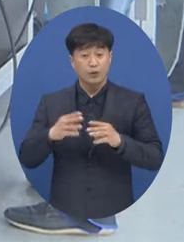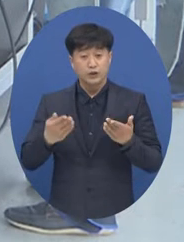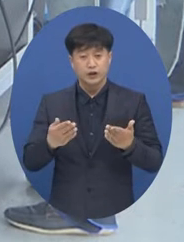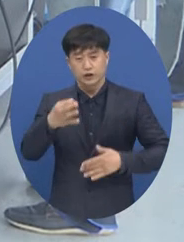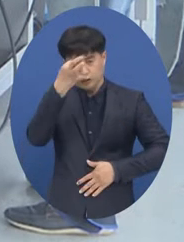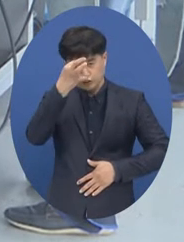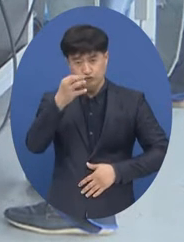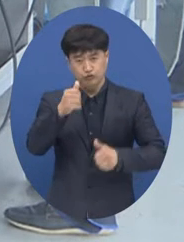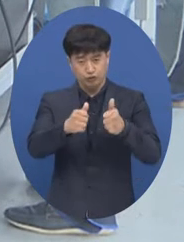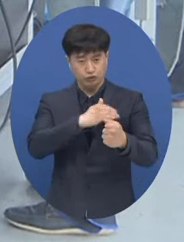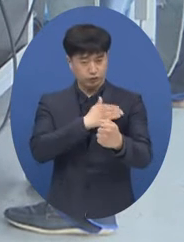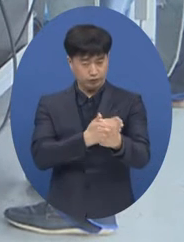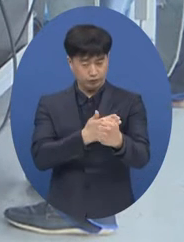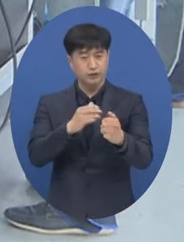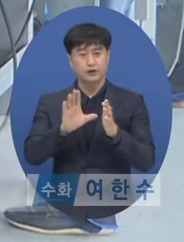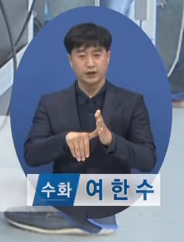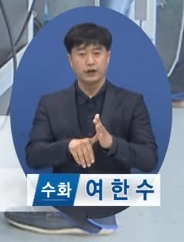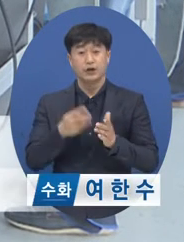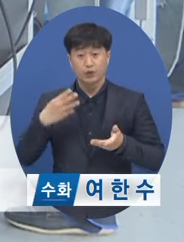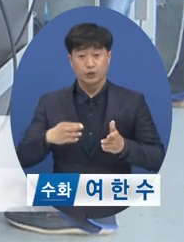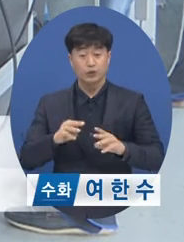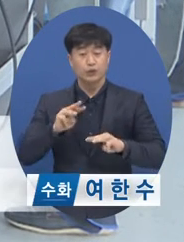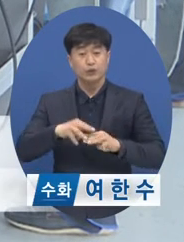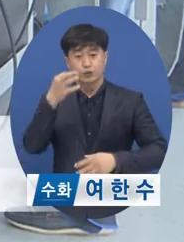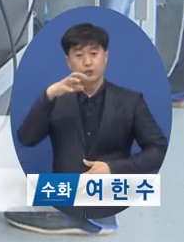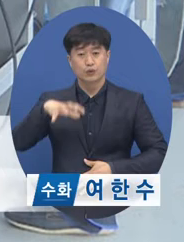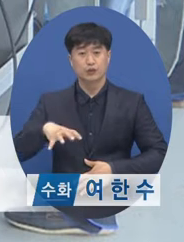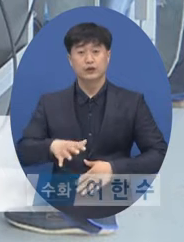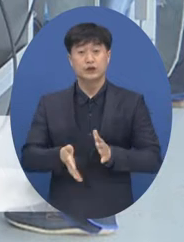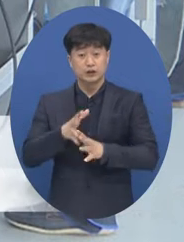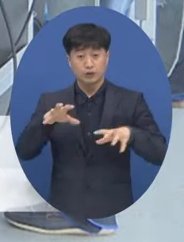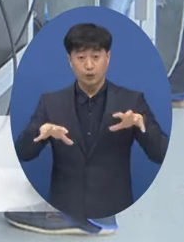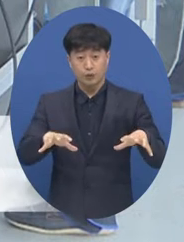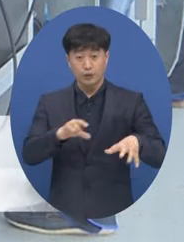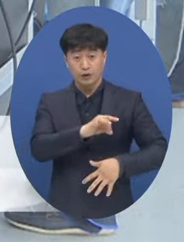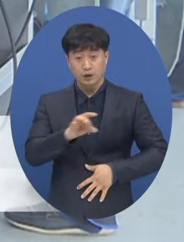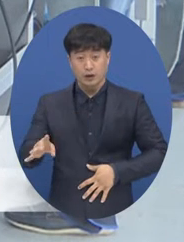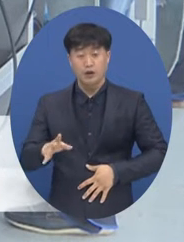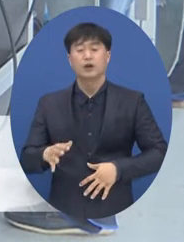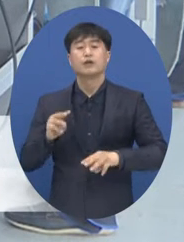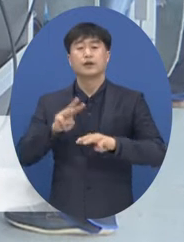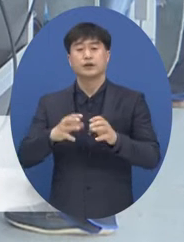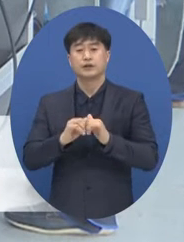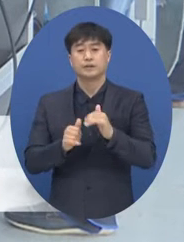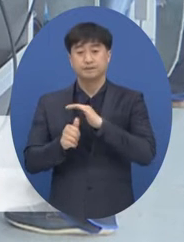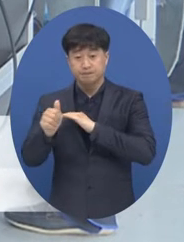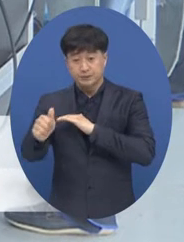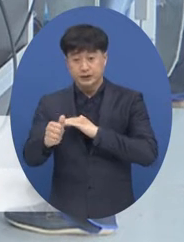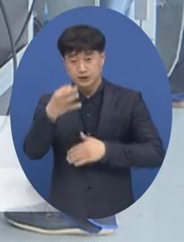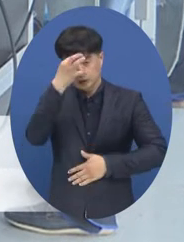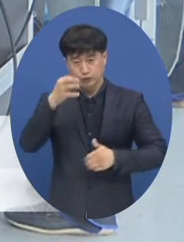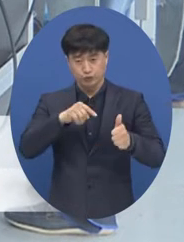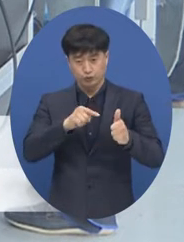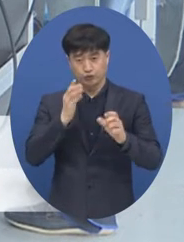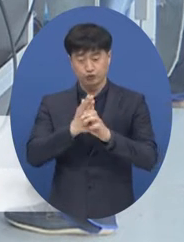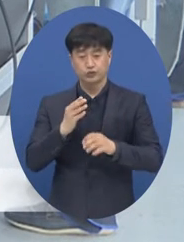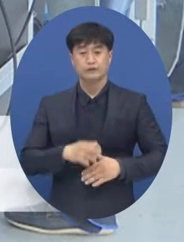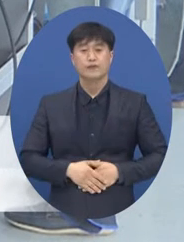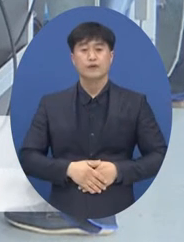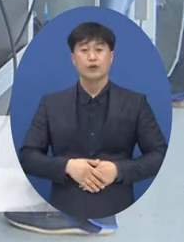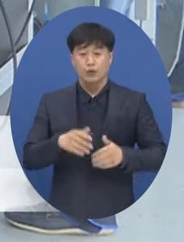농업에서도 기술이 경쟁력인 시대입니다. 경기도 농업기술원은 시군별로 농업인들을 찾아가 기술 교육을 진행하고